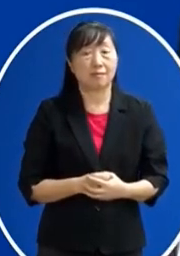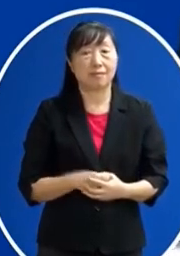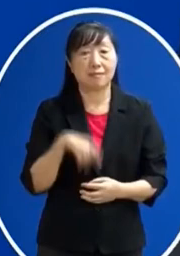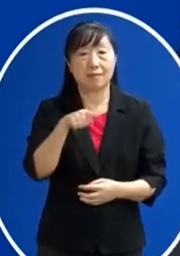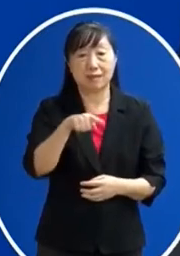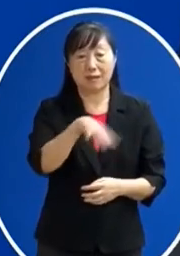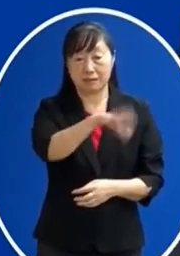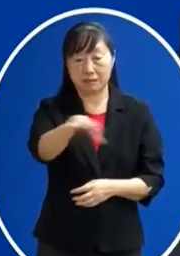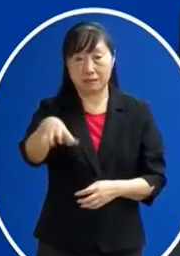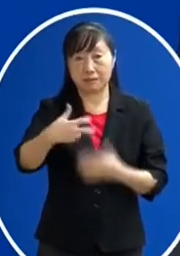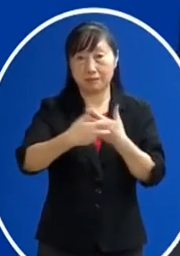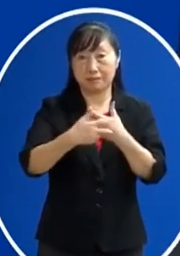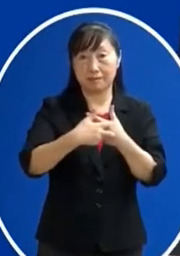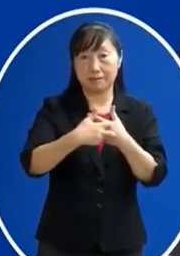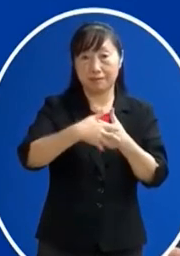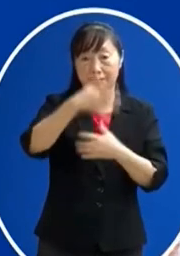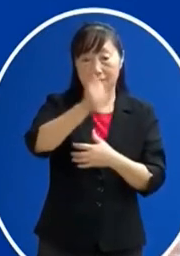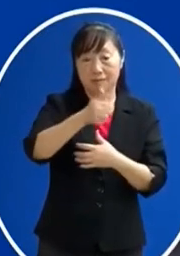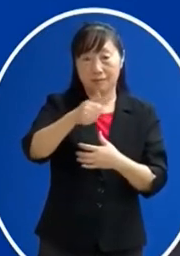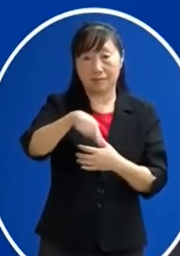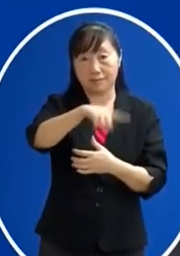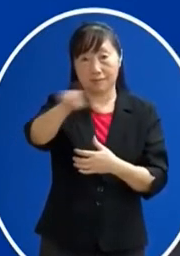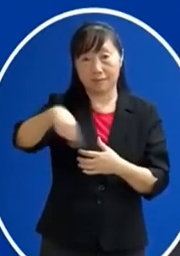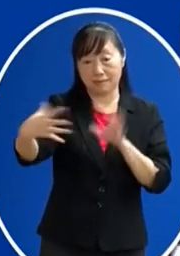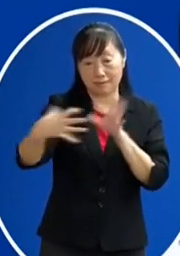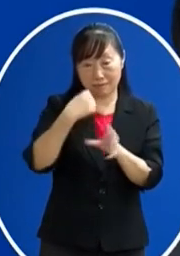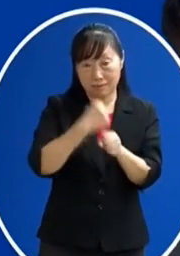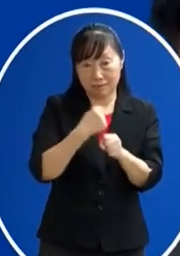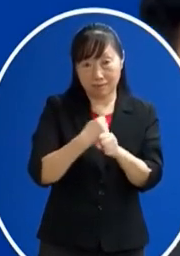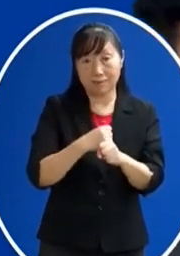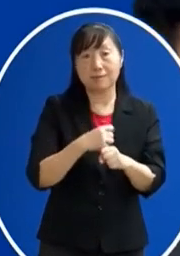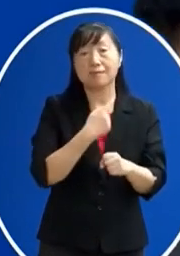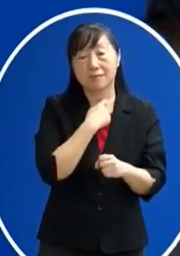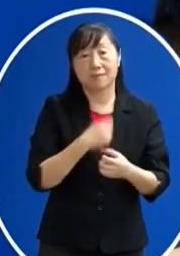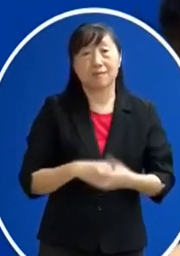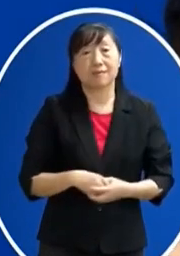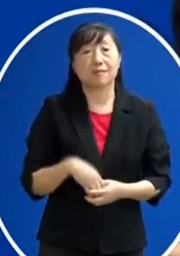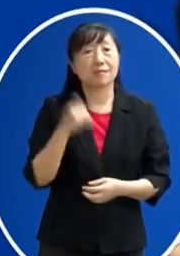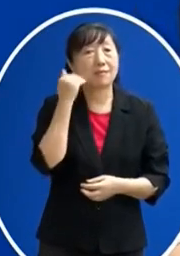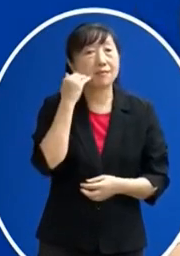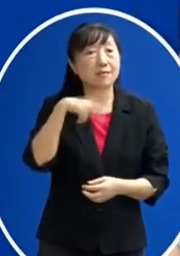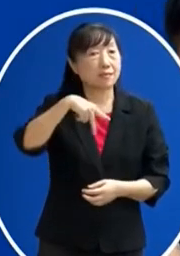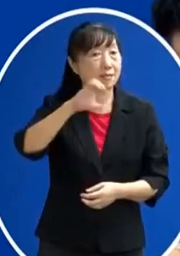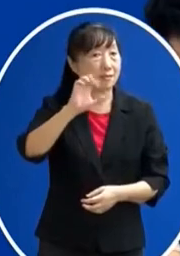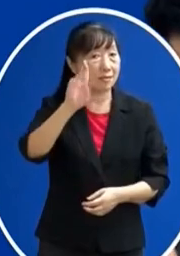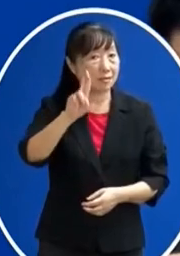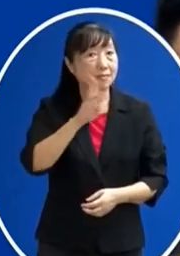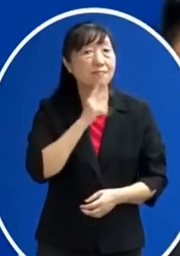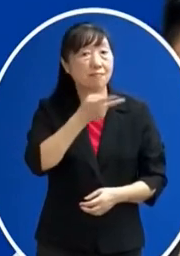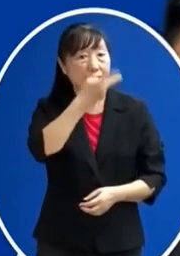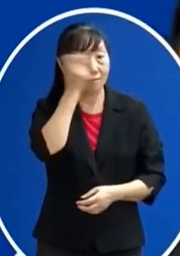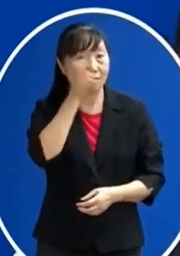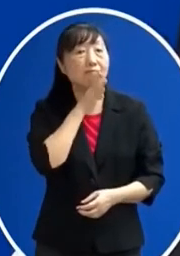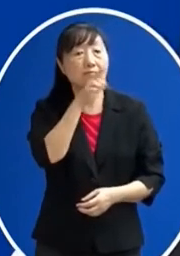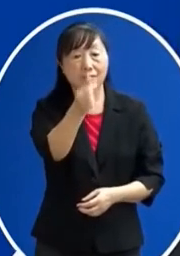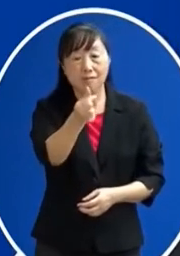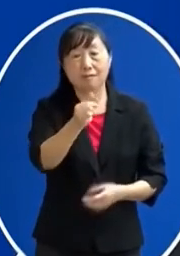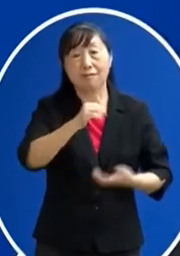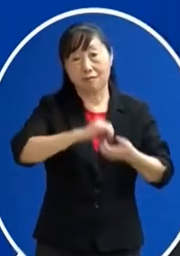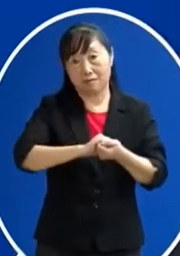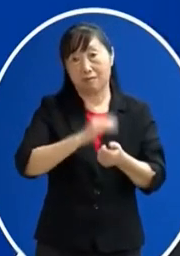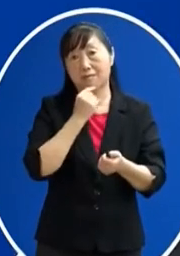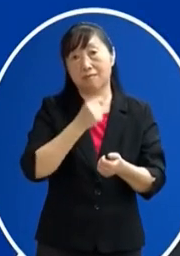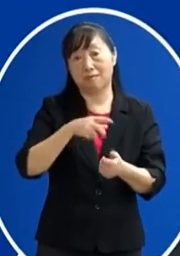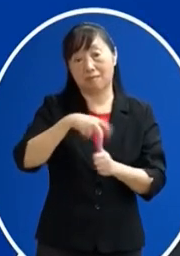跟地方的卫生主管机关要来做合作跟配合哈，因为如果 PCR 检测阳性，那就要去做安